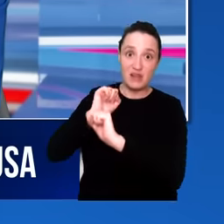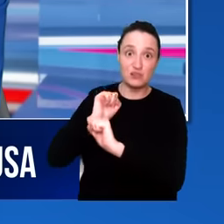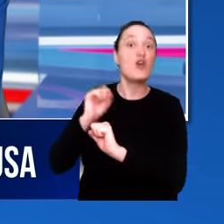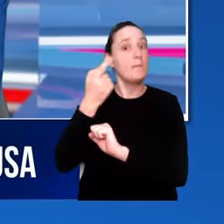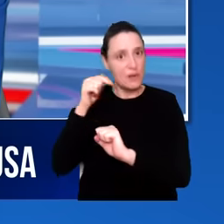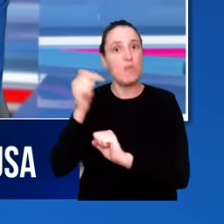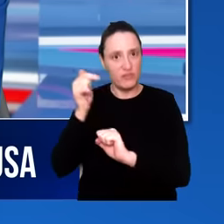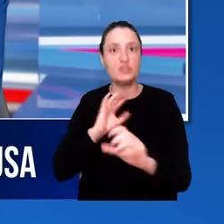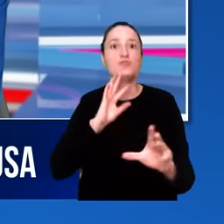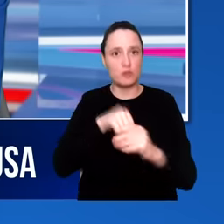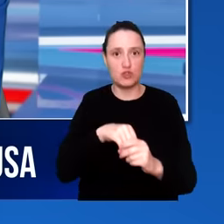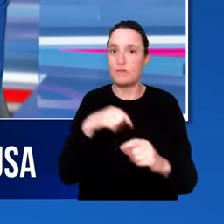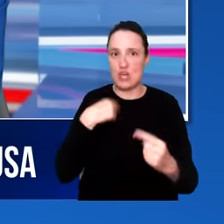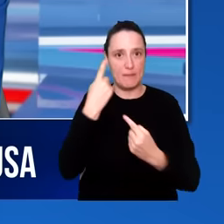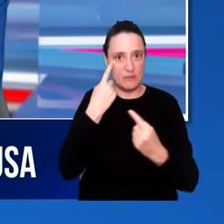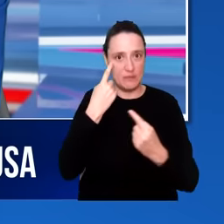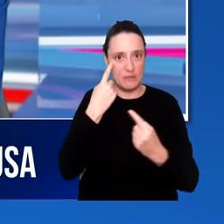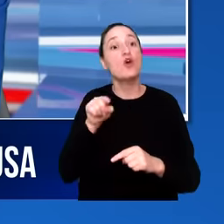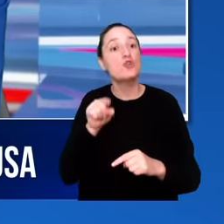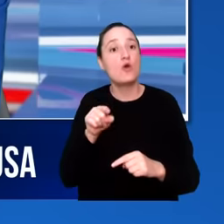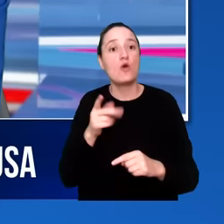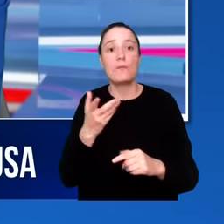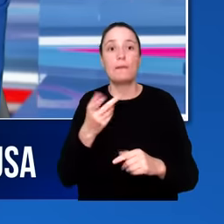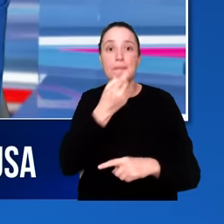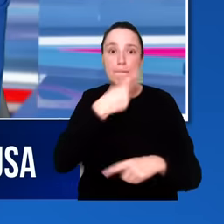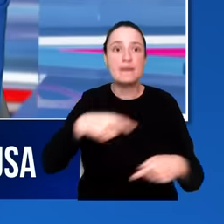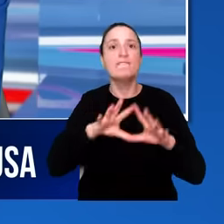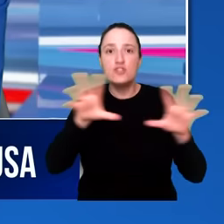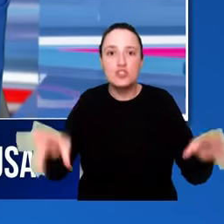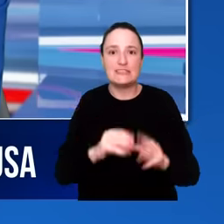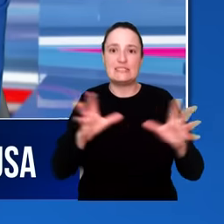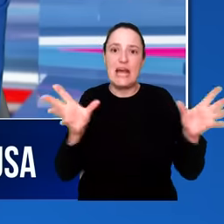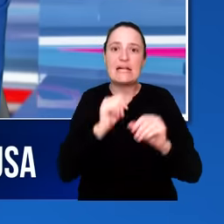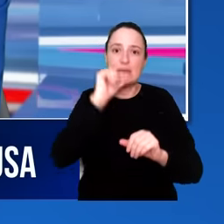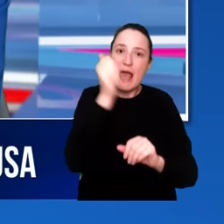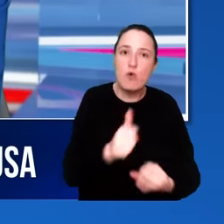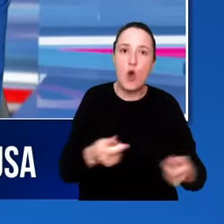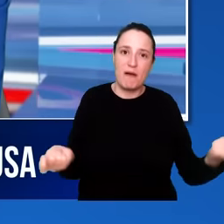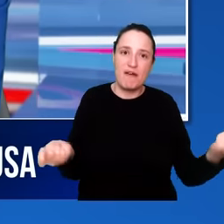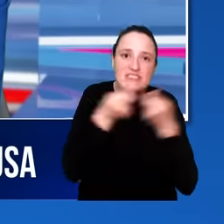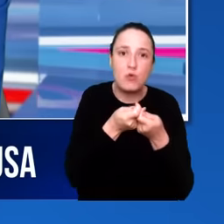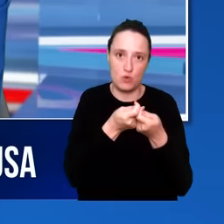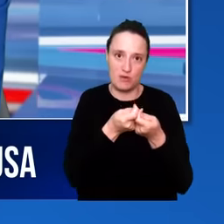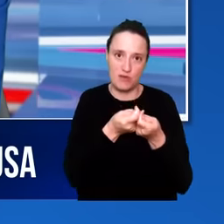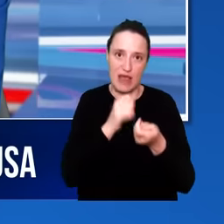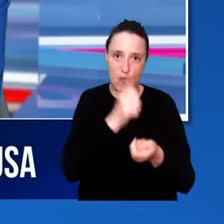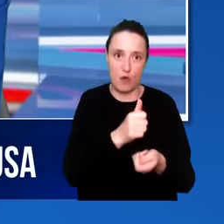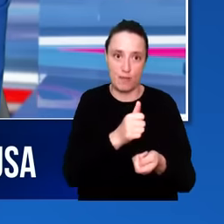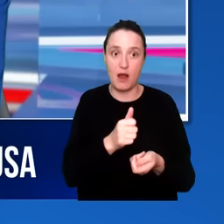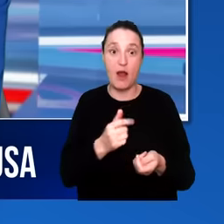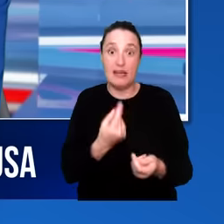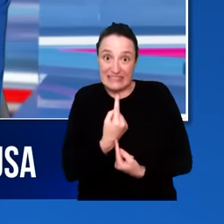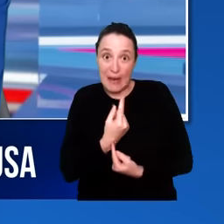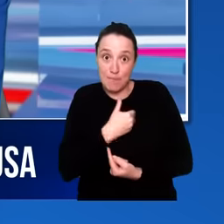przystąpić, to jest raczej wersja taka, gdzie idziemy wszyscy razem, cała Europa, bo sama Polska może mieć z tym duży